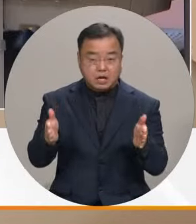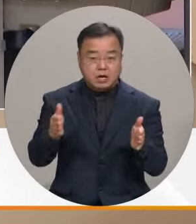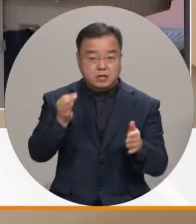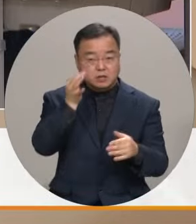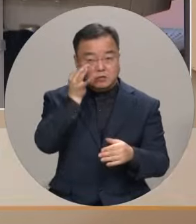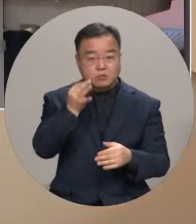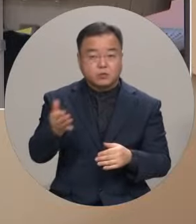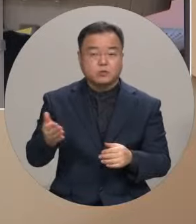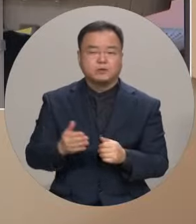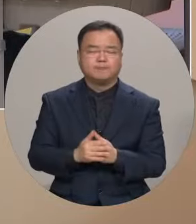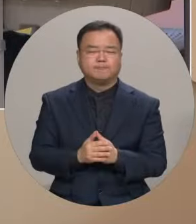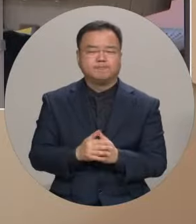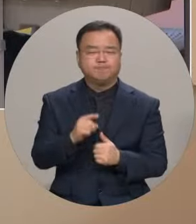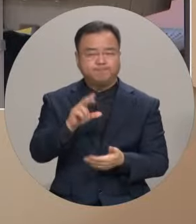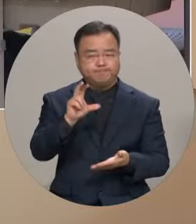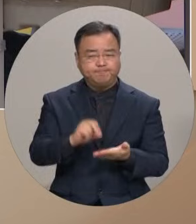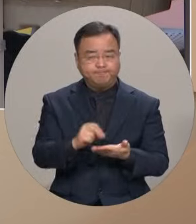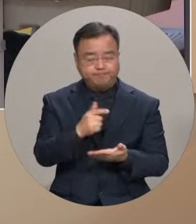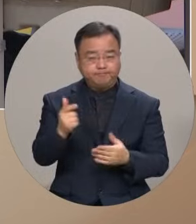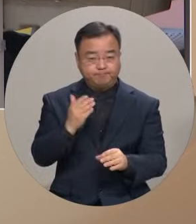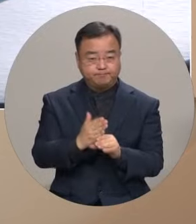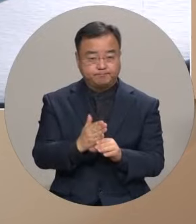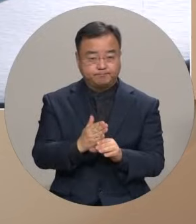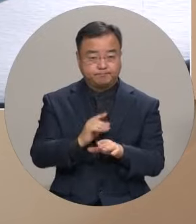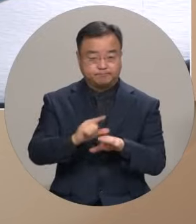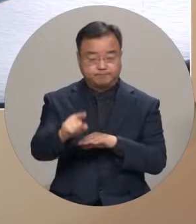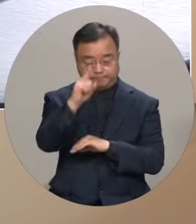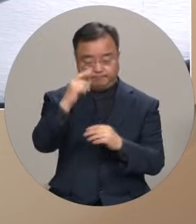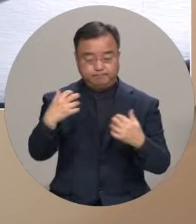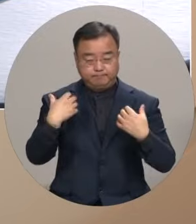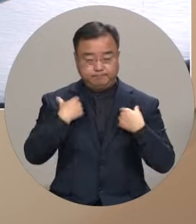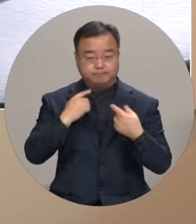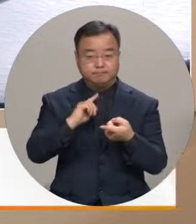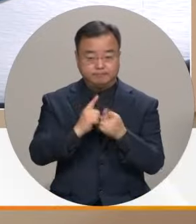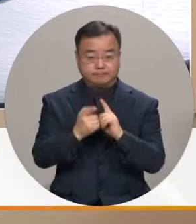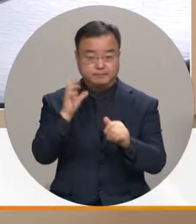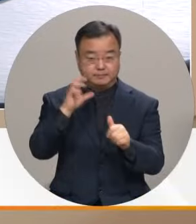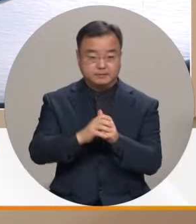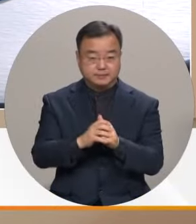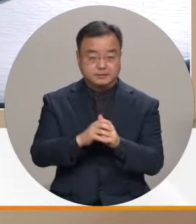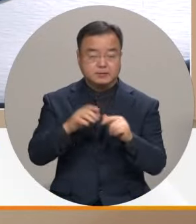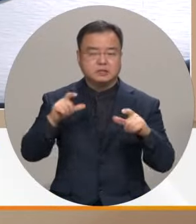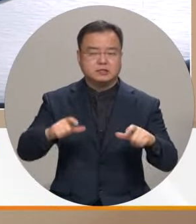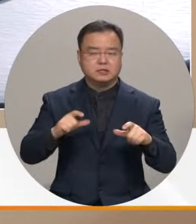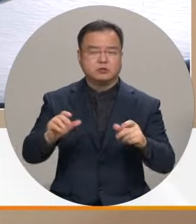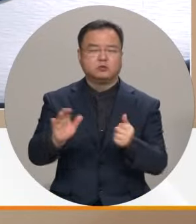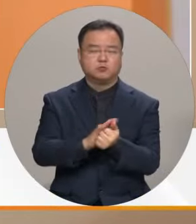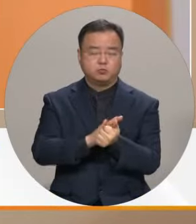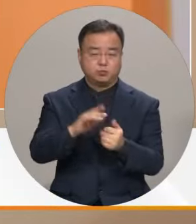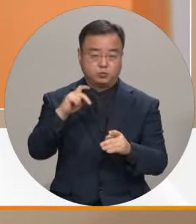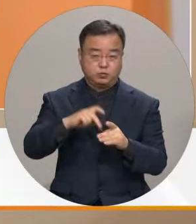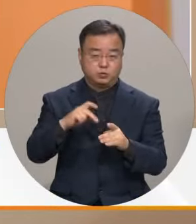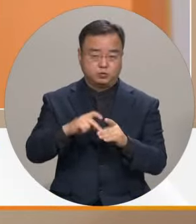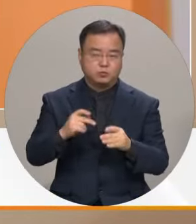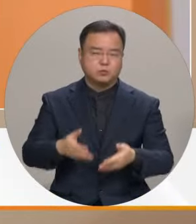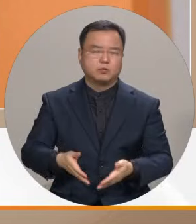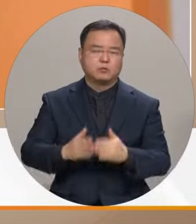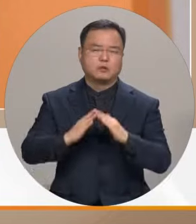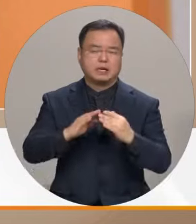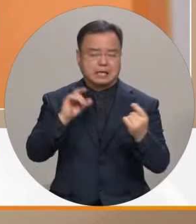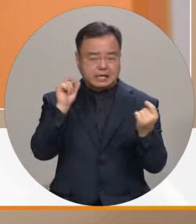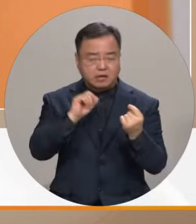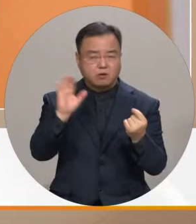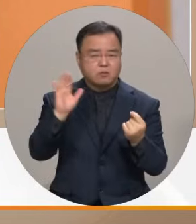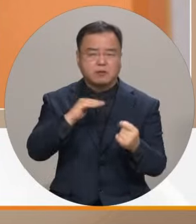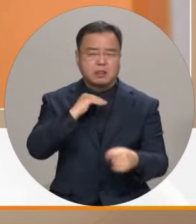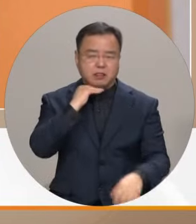문제가 커지자 지자체가 위탁을 주고 지역 돌봄 센터를 만들었더라고요 그러나 가까이 있지 않거나 대기도